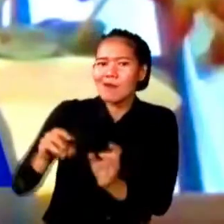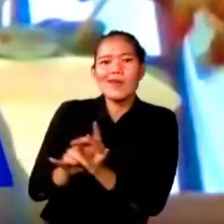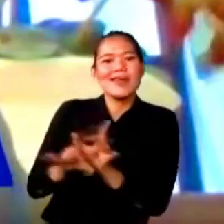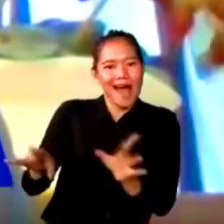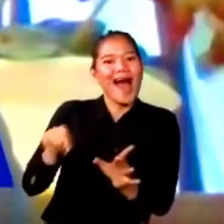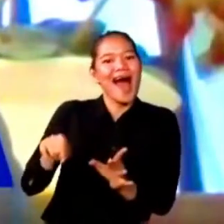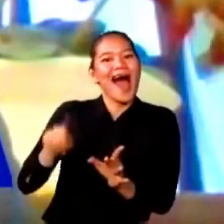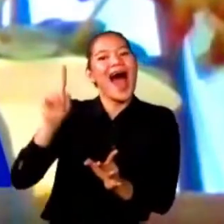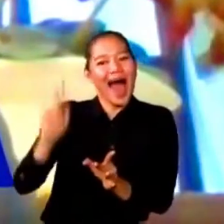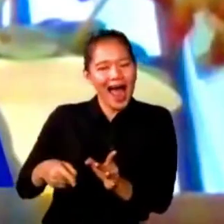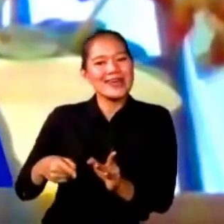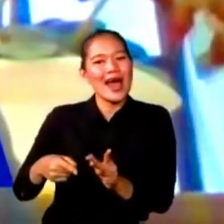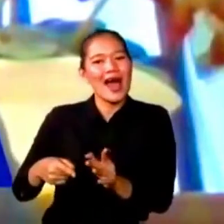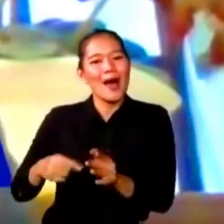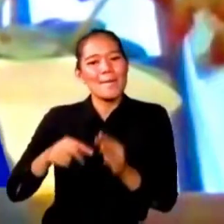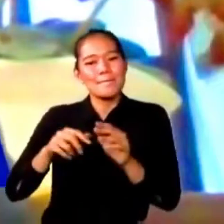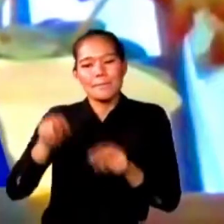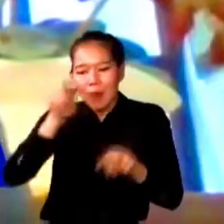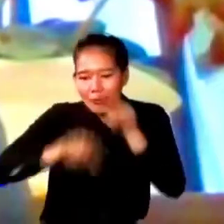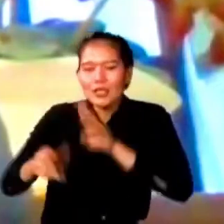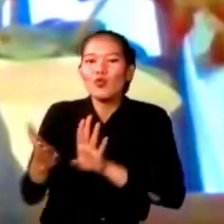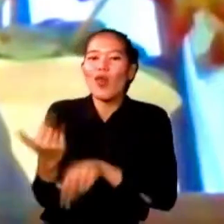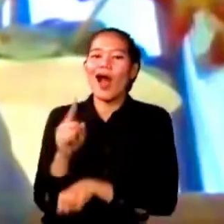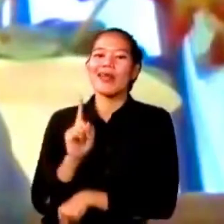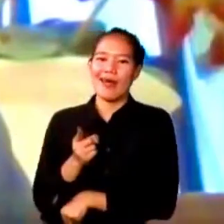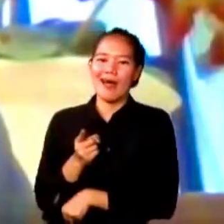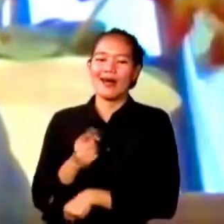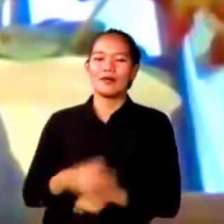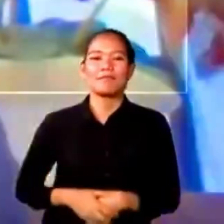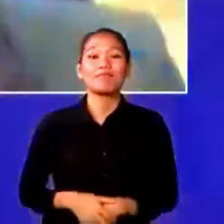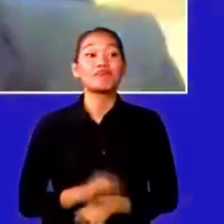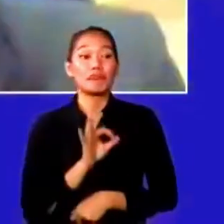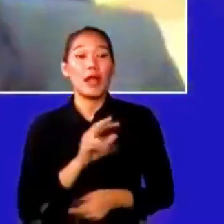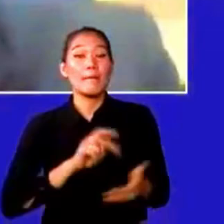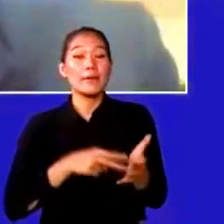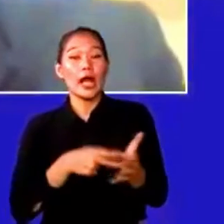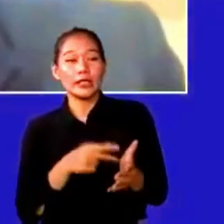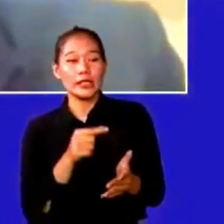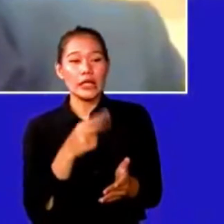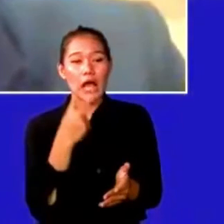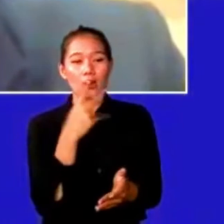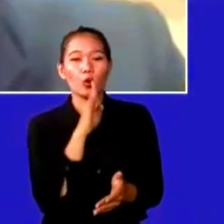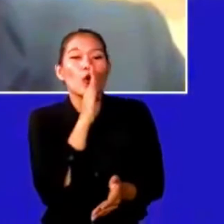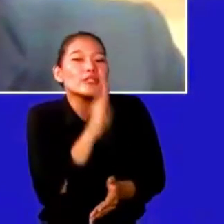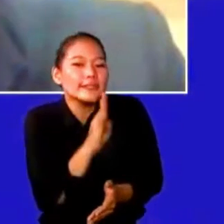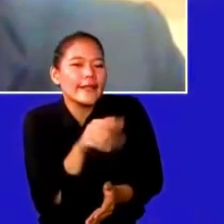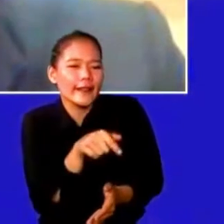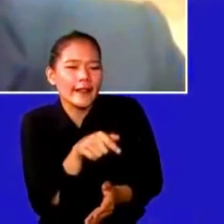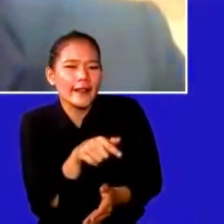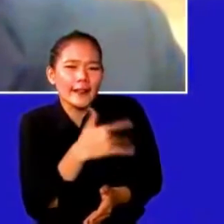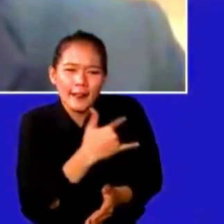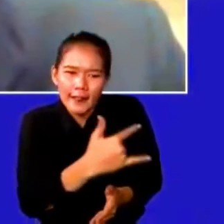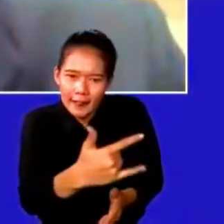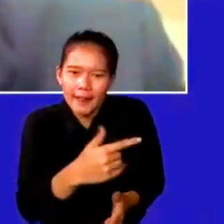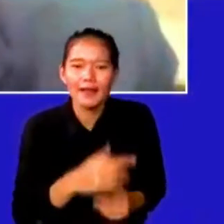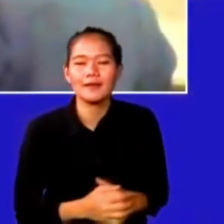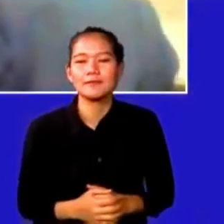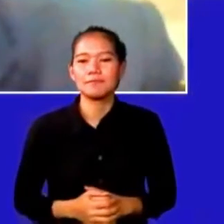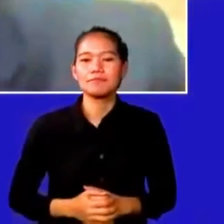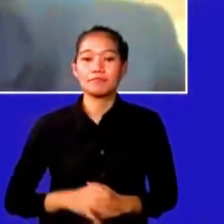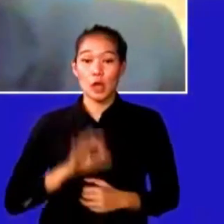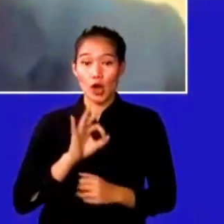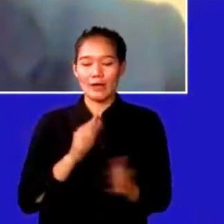maka kemudian dilakukan proses pemeriksaan ulang jadi untuk mengecek konsistensinya juga begitu ya betul